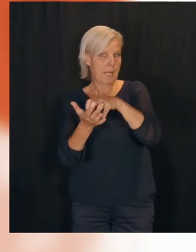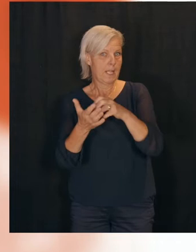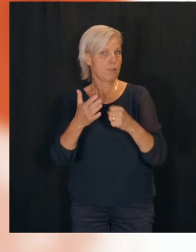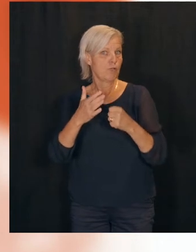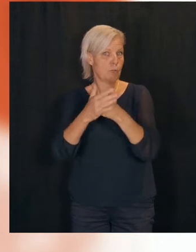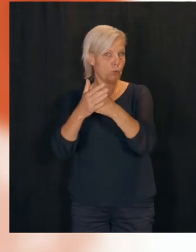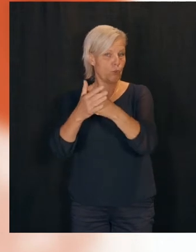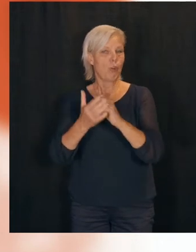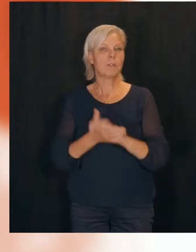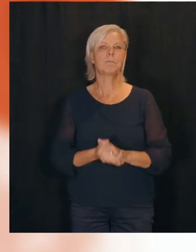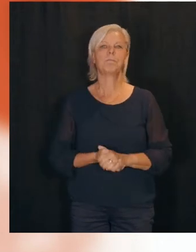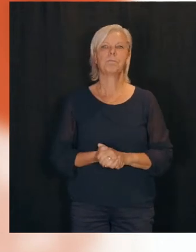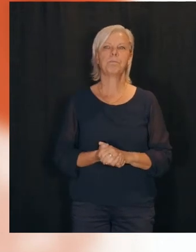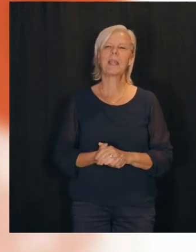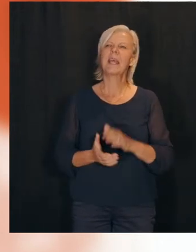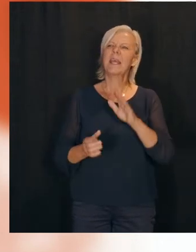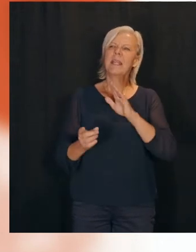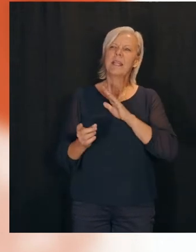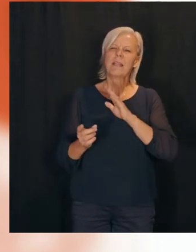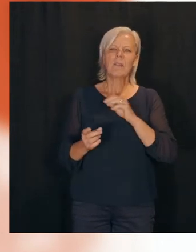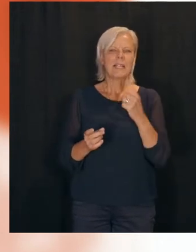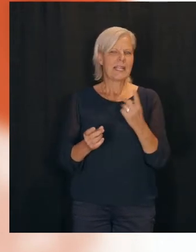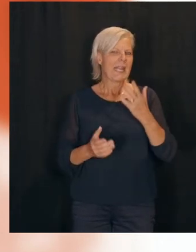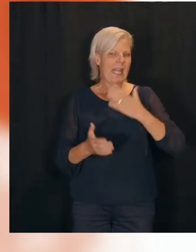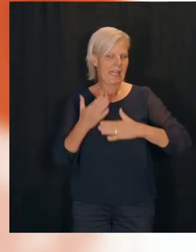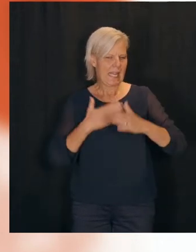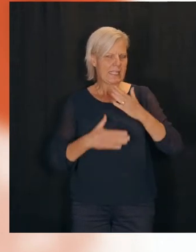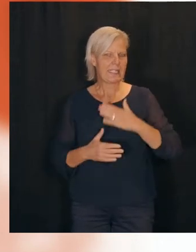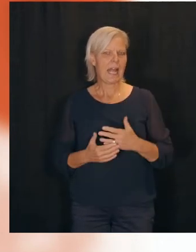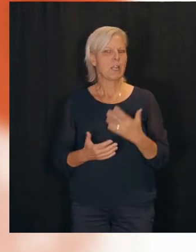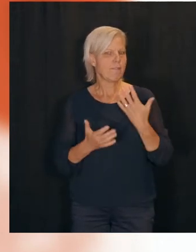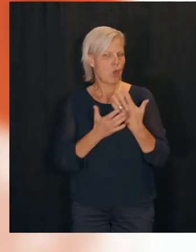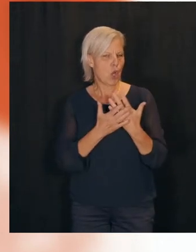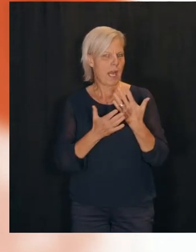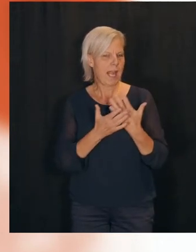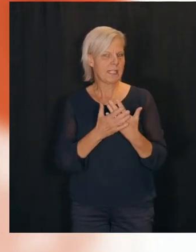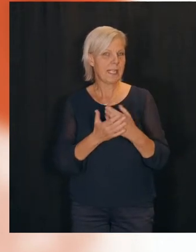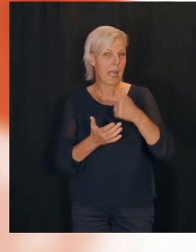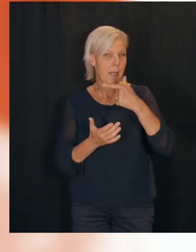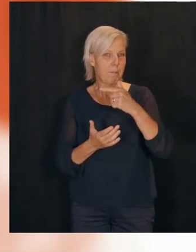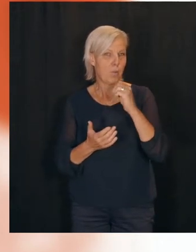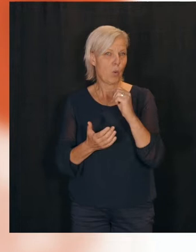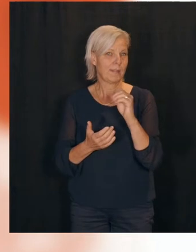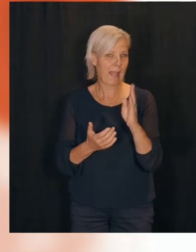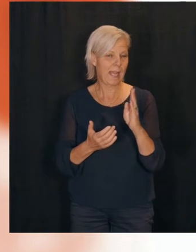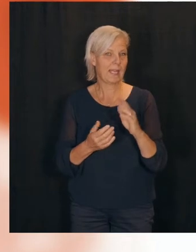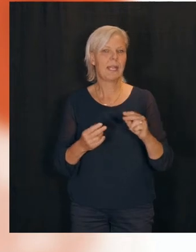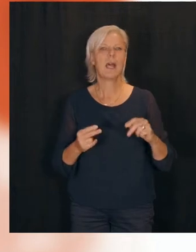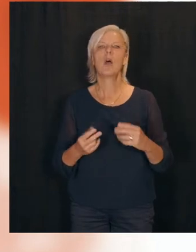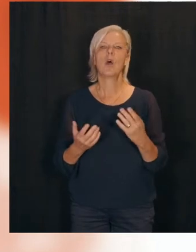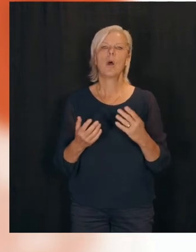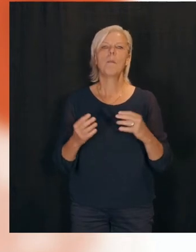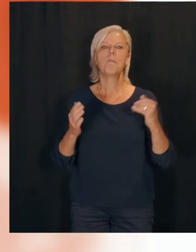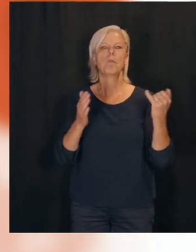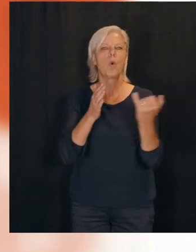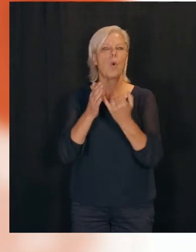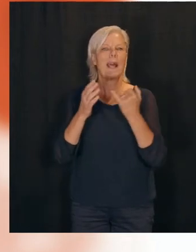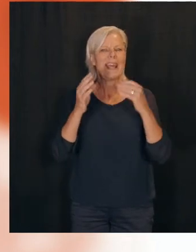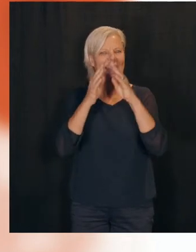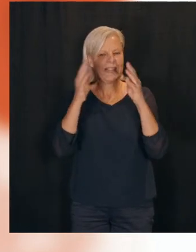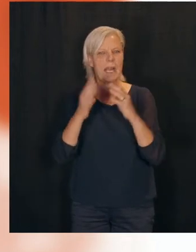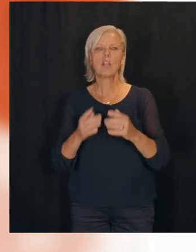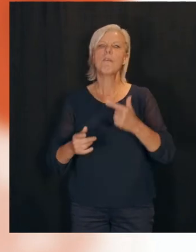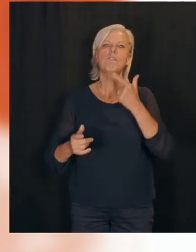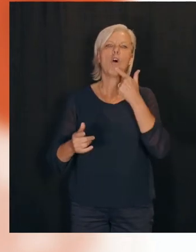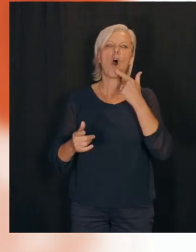Det finns en intressant föreläsning på TED på internet som heter Faran med en enda